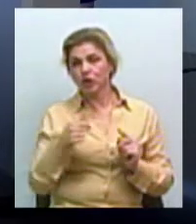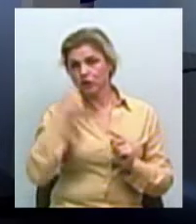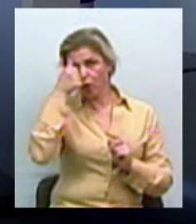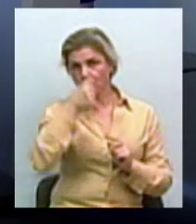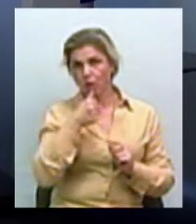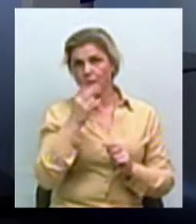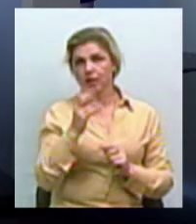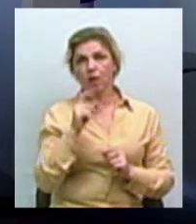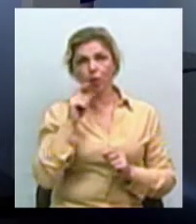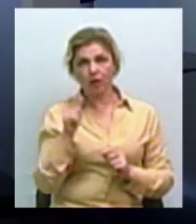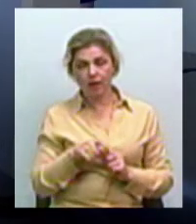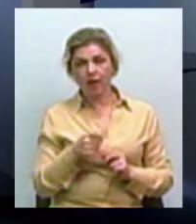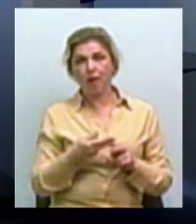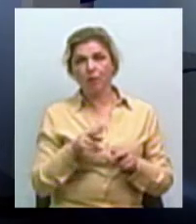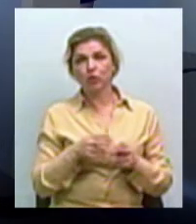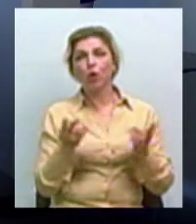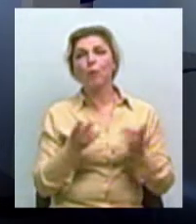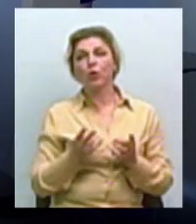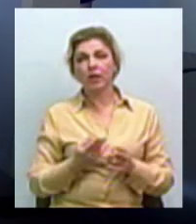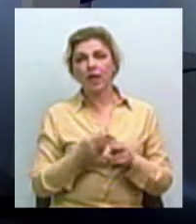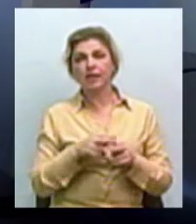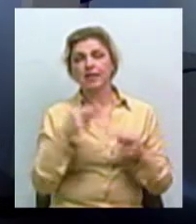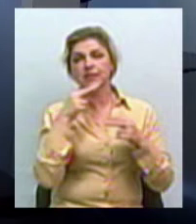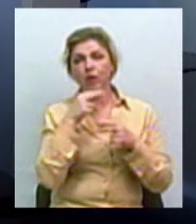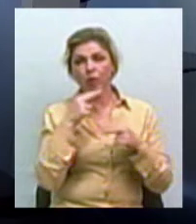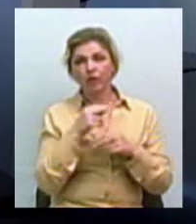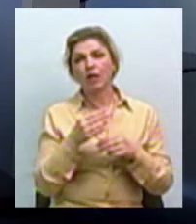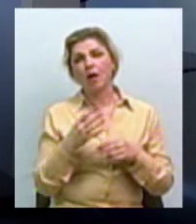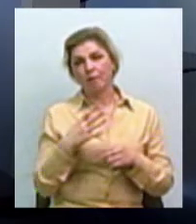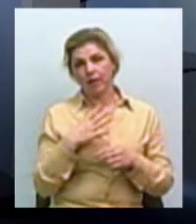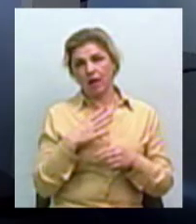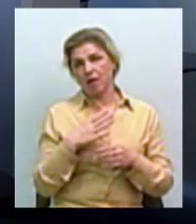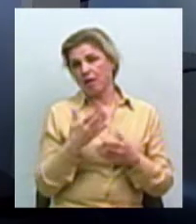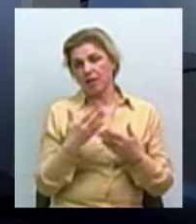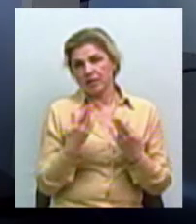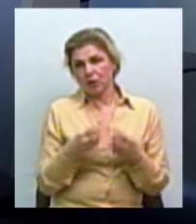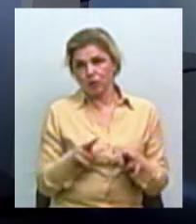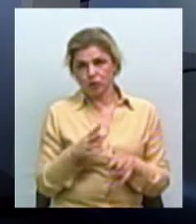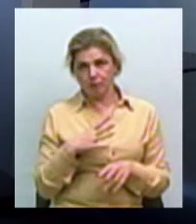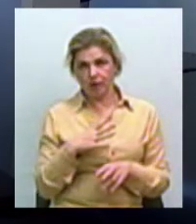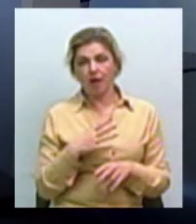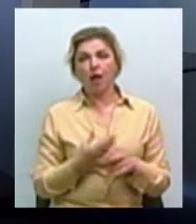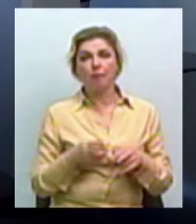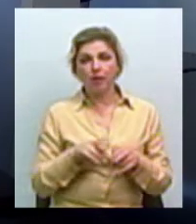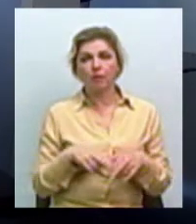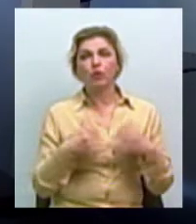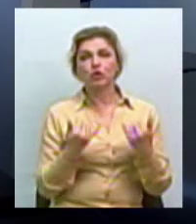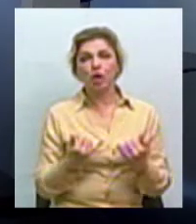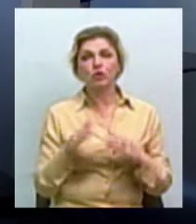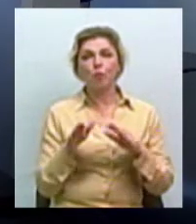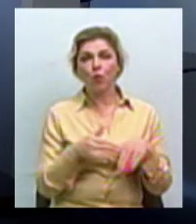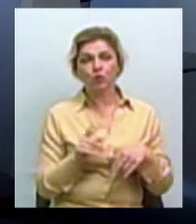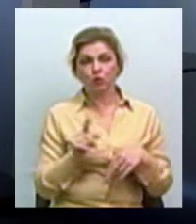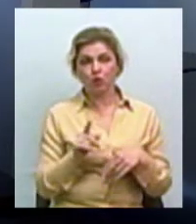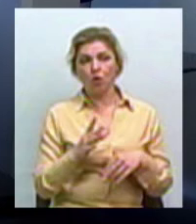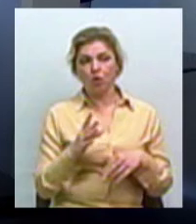України, тому якби потреба в самій сироватці, вона була відпала. Тому зараз, звичайно, після того, що у